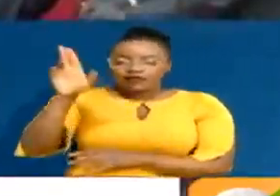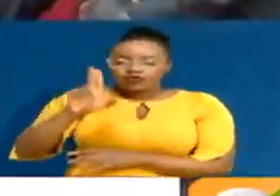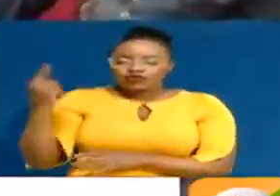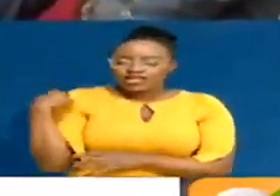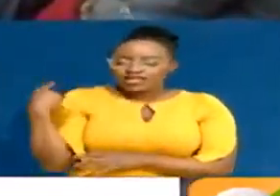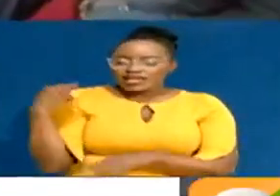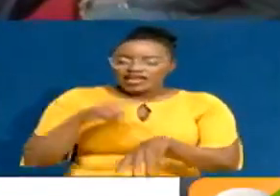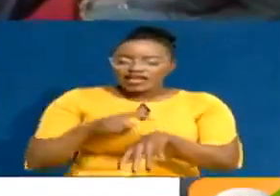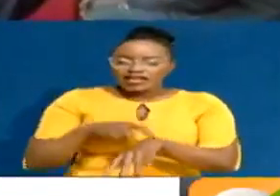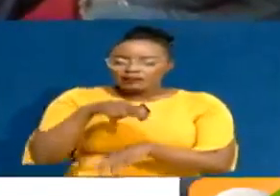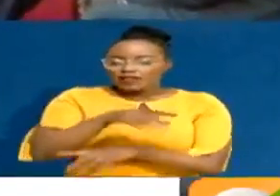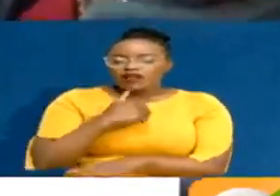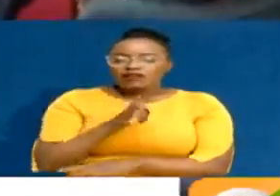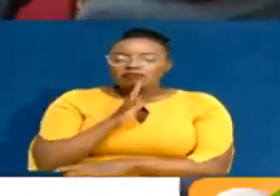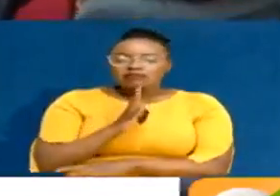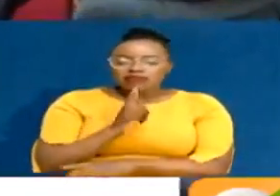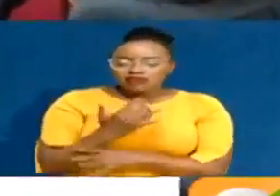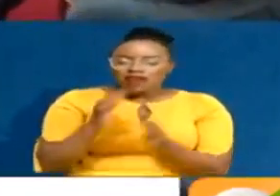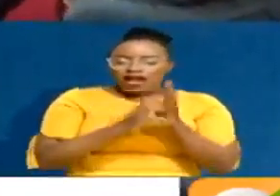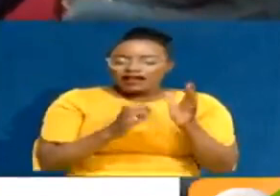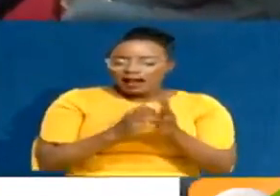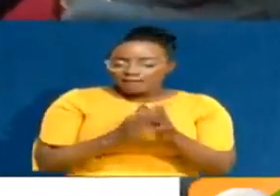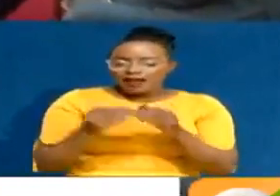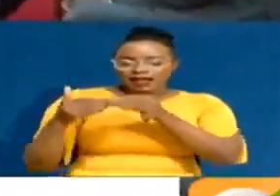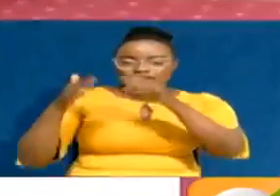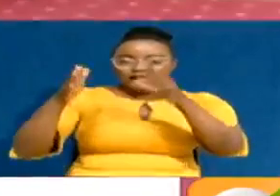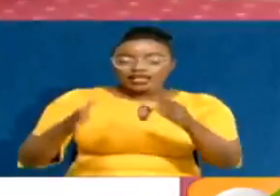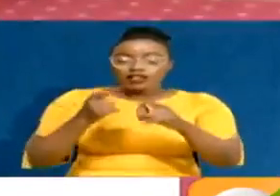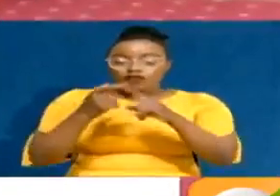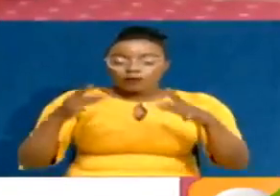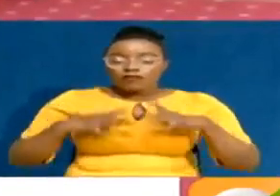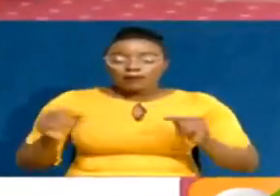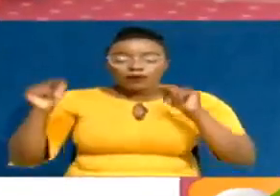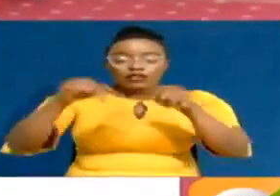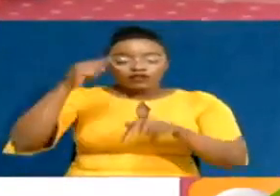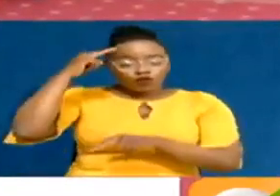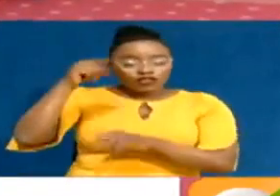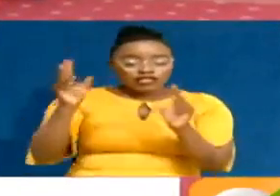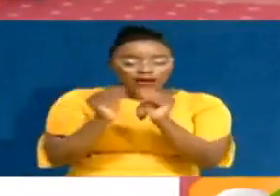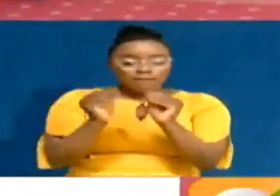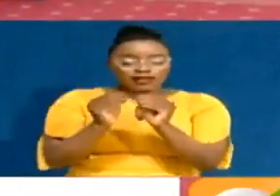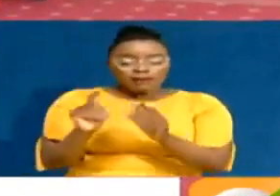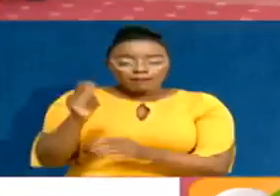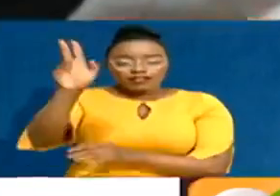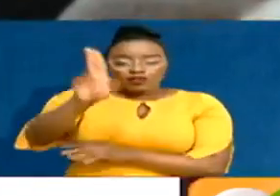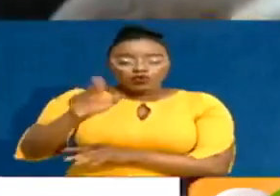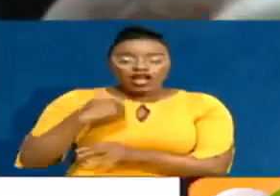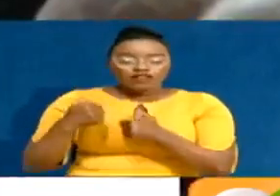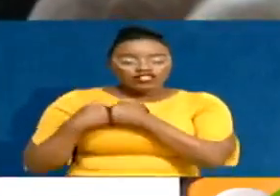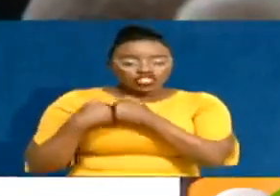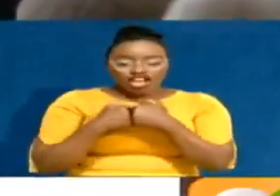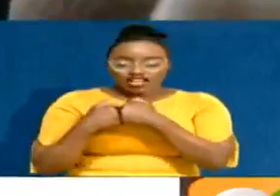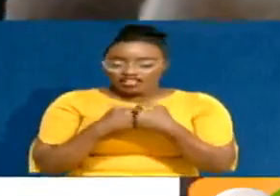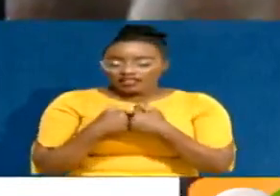jana alipokuwa mwenyeji wa ujumbe wa viongozi kutoka Ukambani. Kulingana na waliohudhuria kikao hicho, rais aliwapa